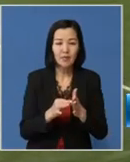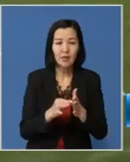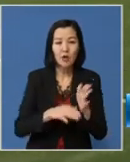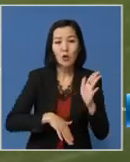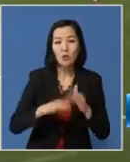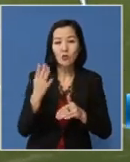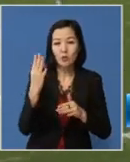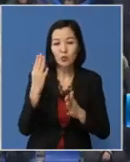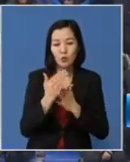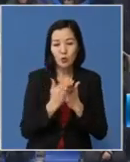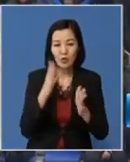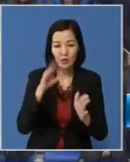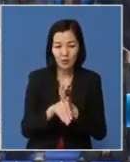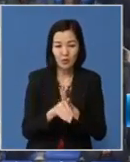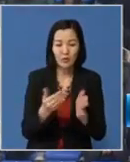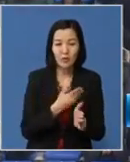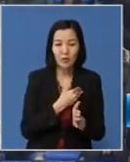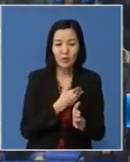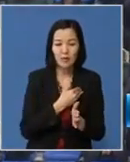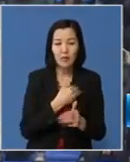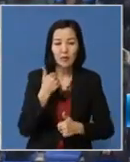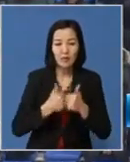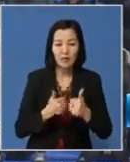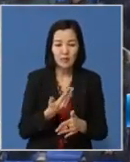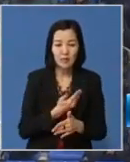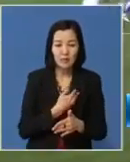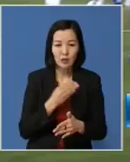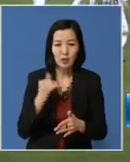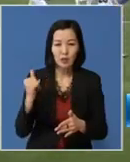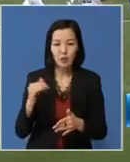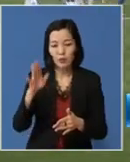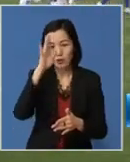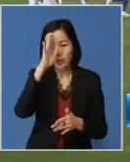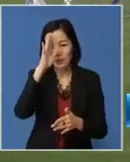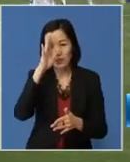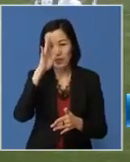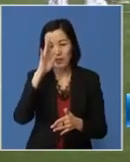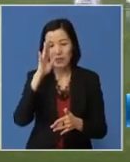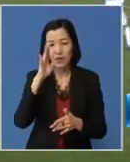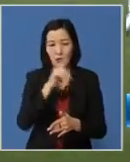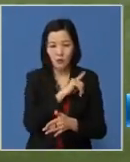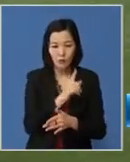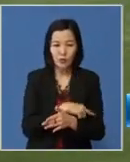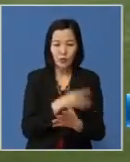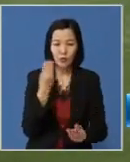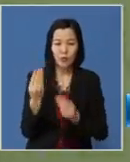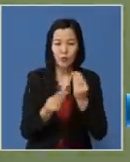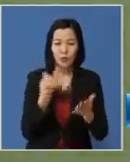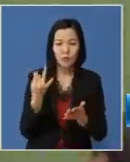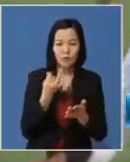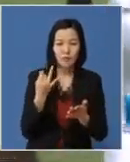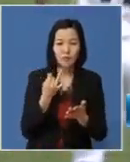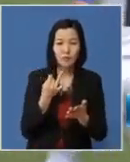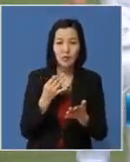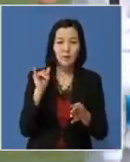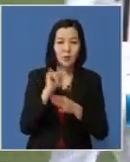көріну, яғни жүлделі орынға таласпақ ниетте. Сондықтан жетісулық жігіттер алаңға жігерленіп шықты. Төреші асқырығы естілісімен қонақтар